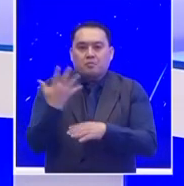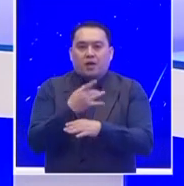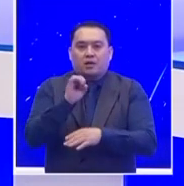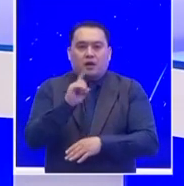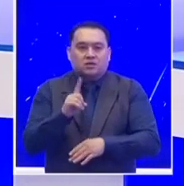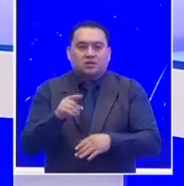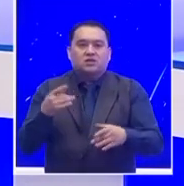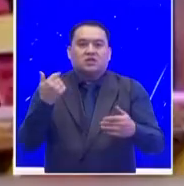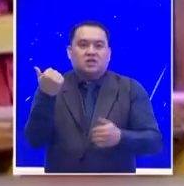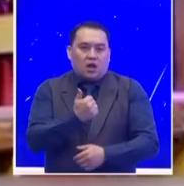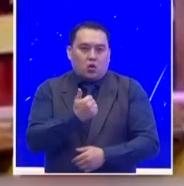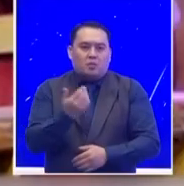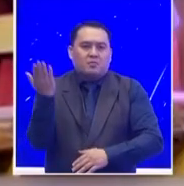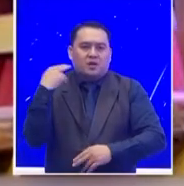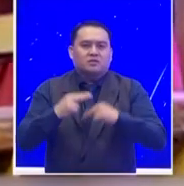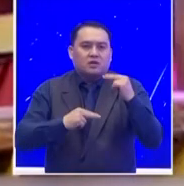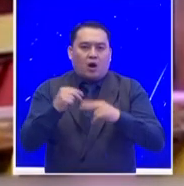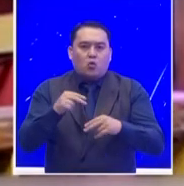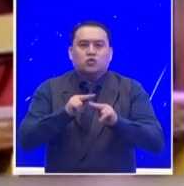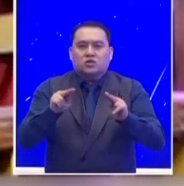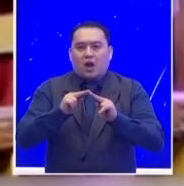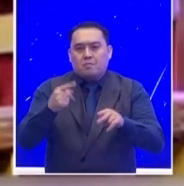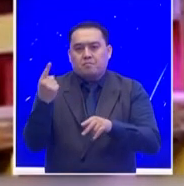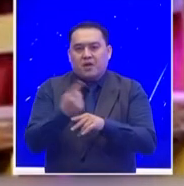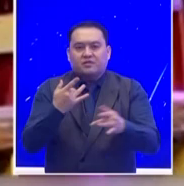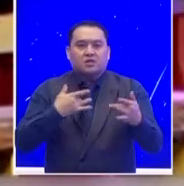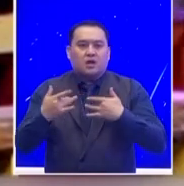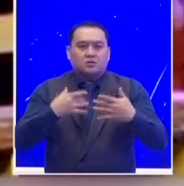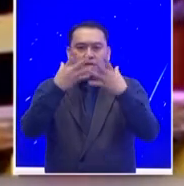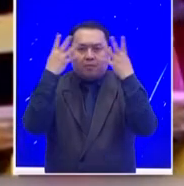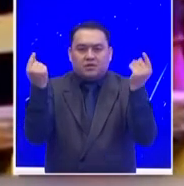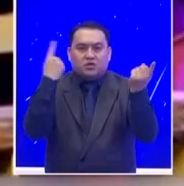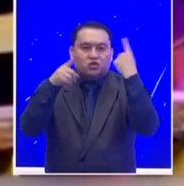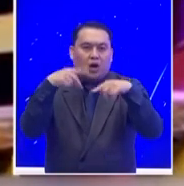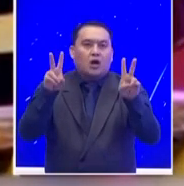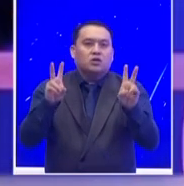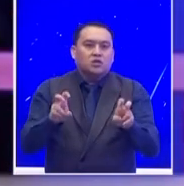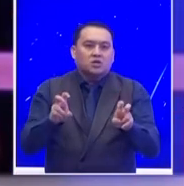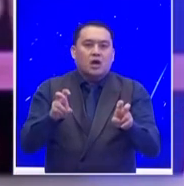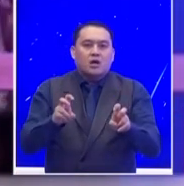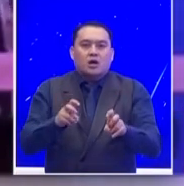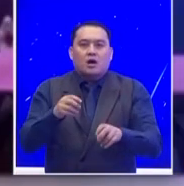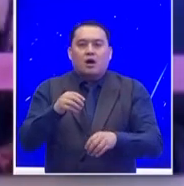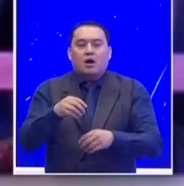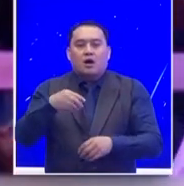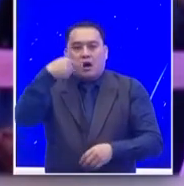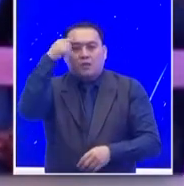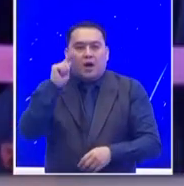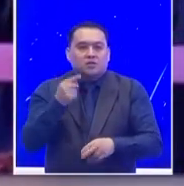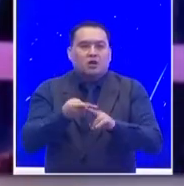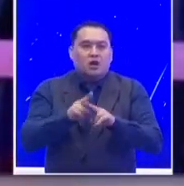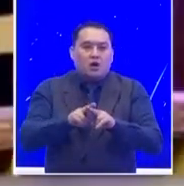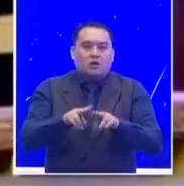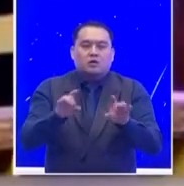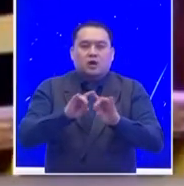В труппе бывшие строители, инженеры, учителя. Первый спектакль «Забытые сказки» собрали из произведения армянского классика